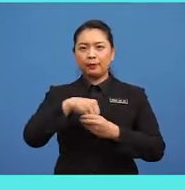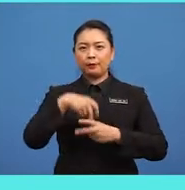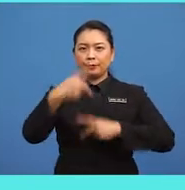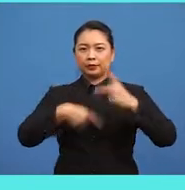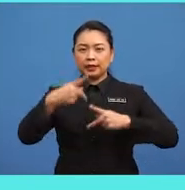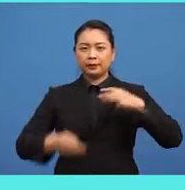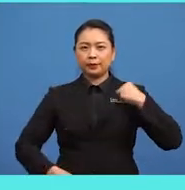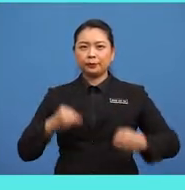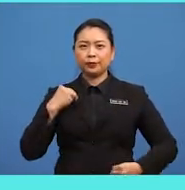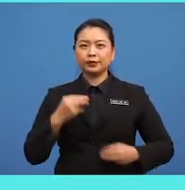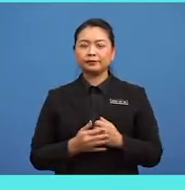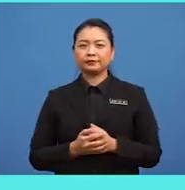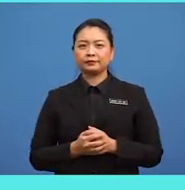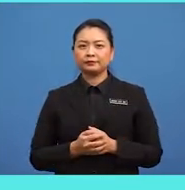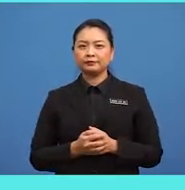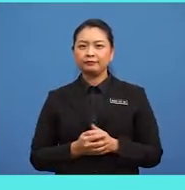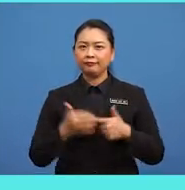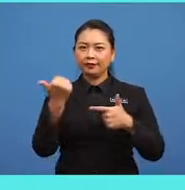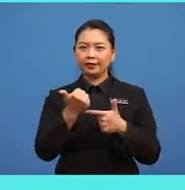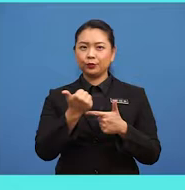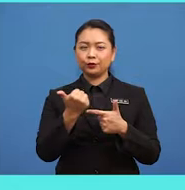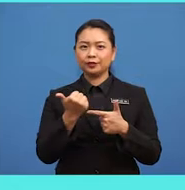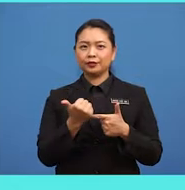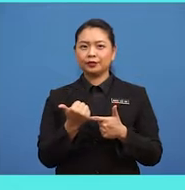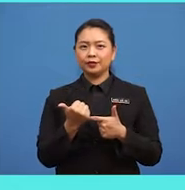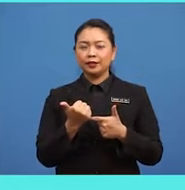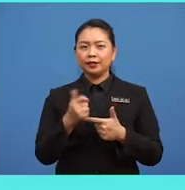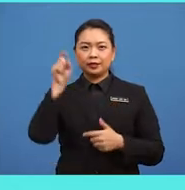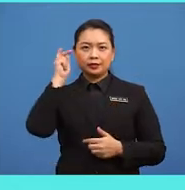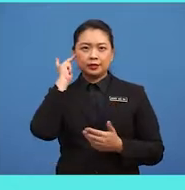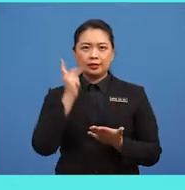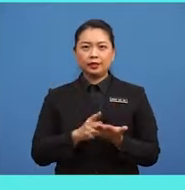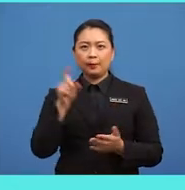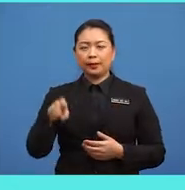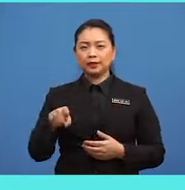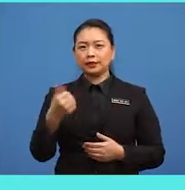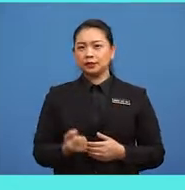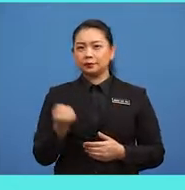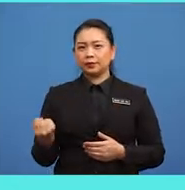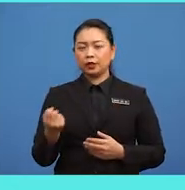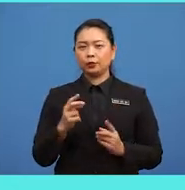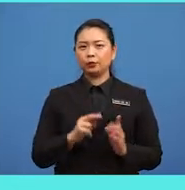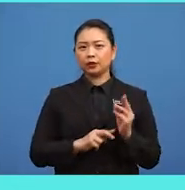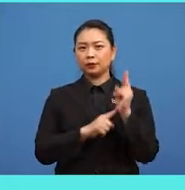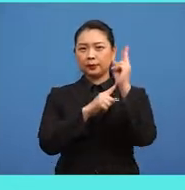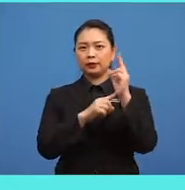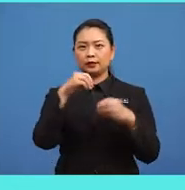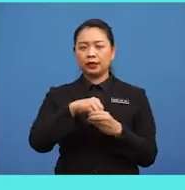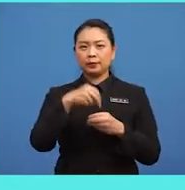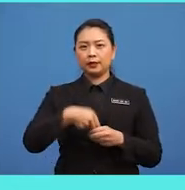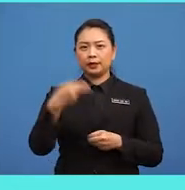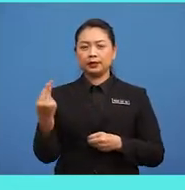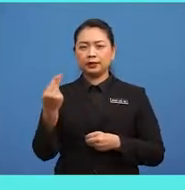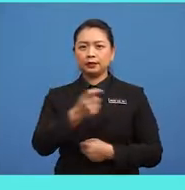dalam proses metabolisme. Yang kedua, mengenal pasti substrat utama dalam